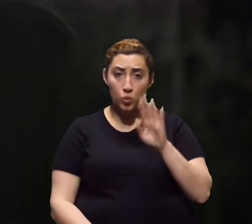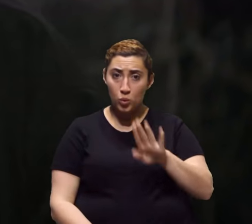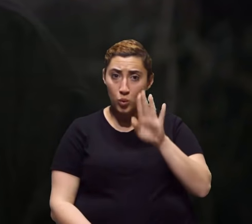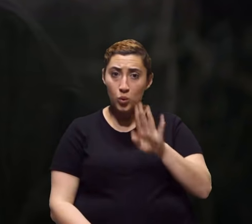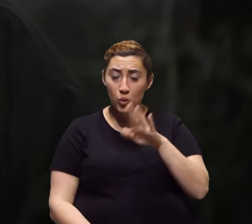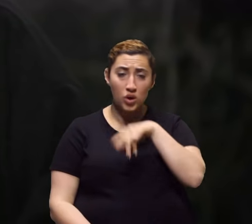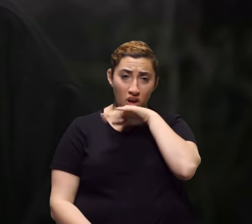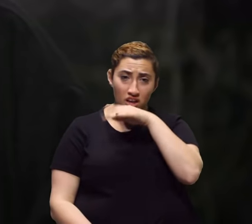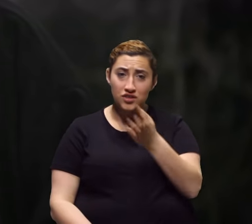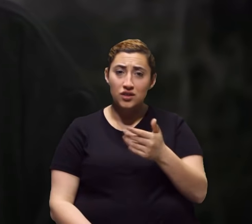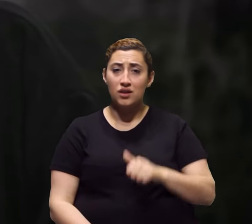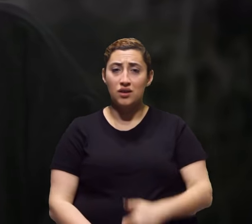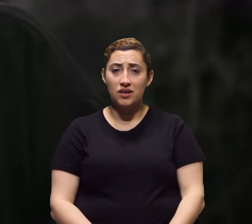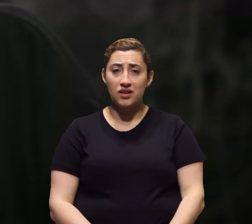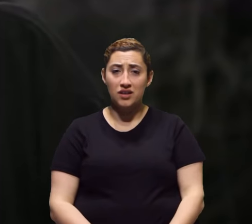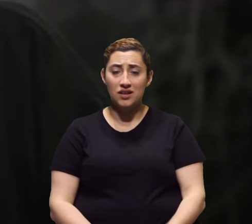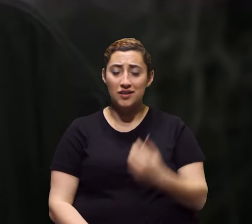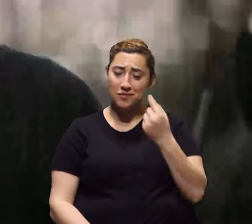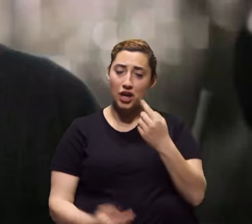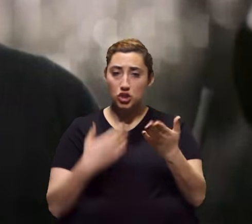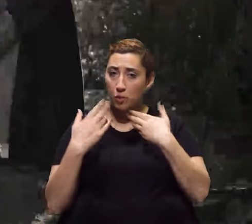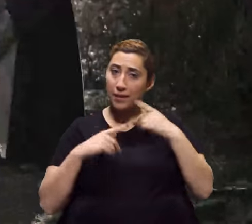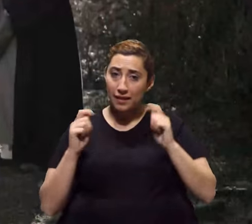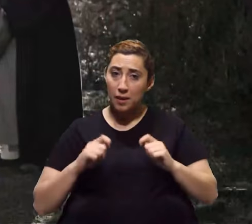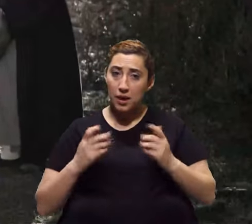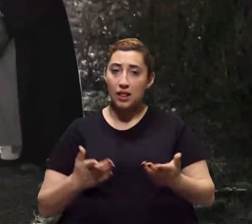hele dur ihtiyar. İki kelam edelim.